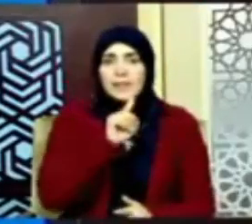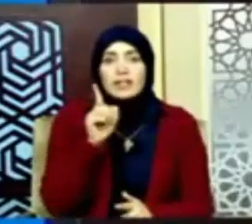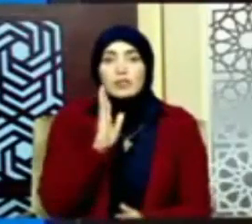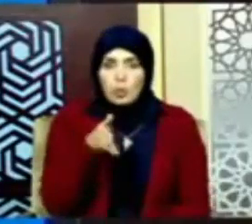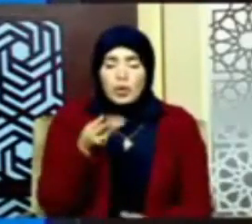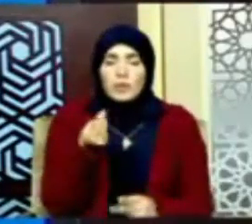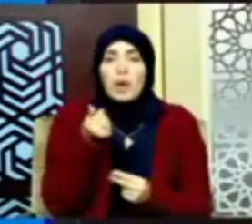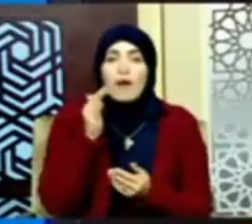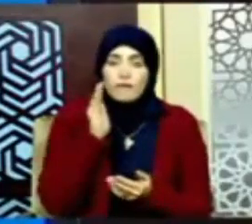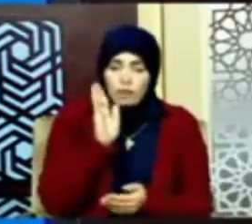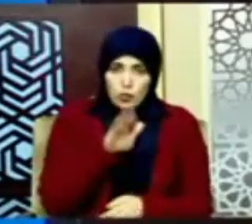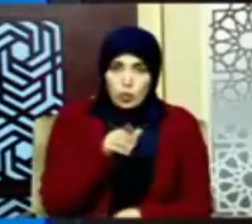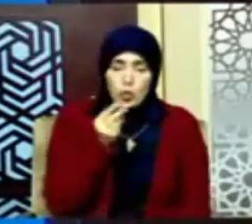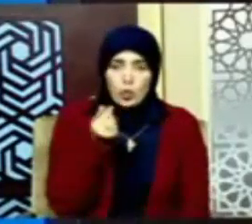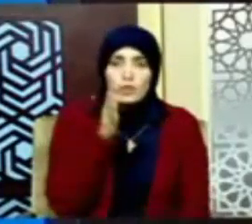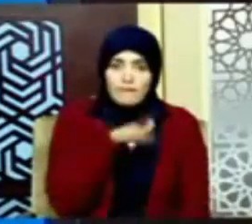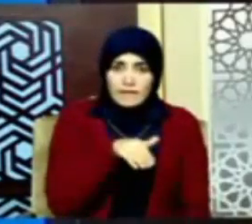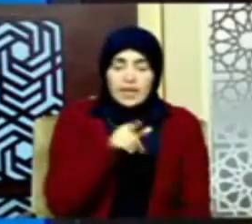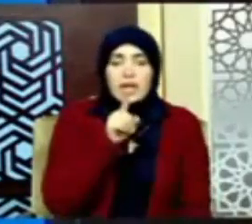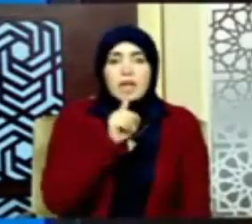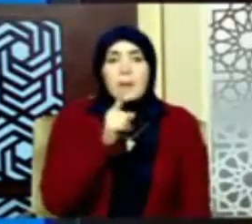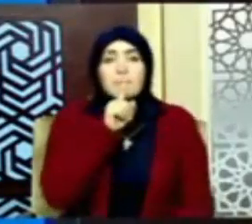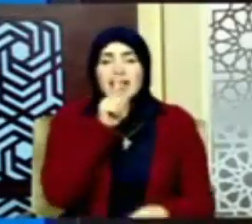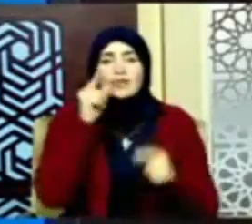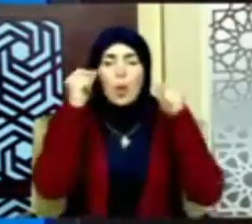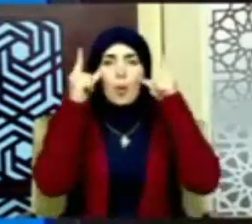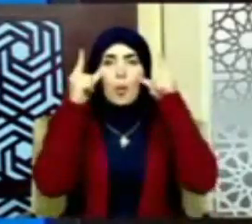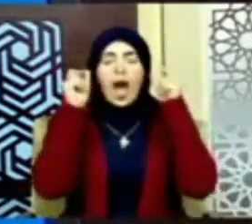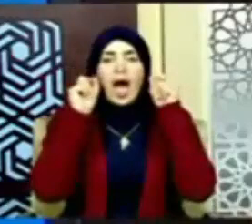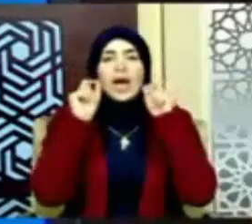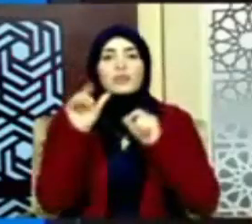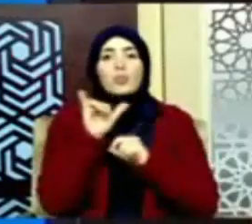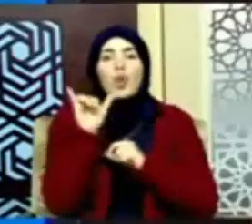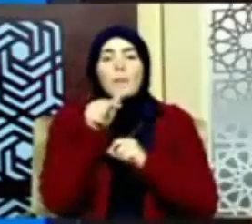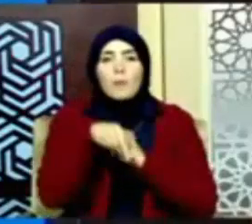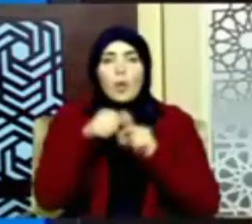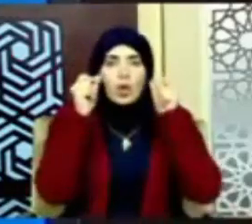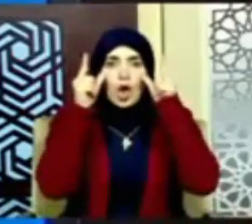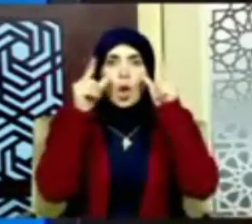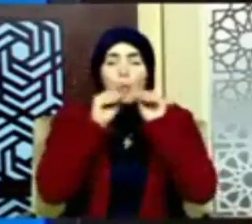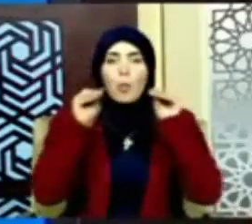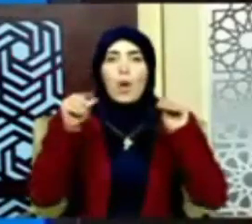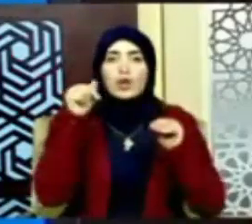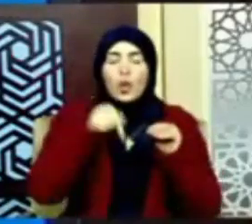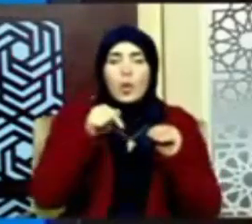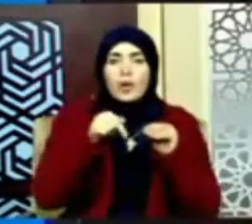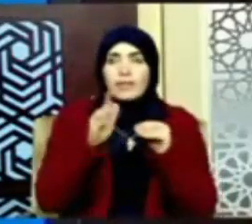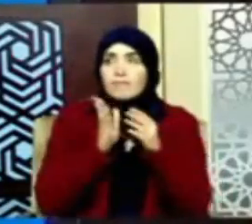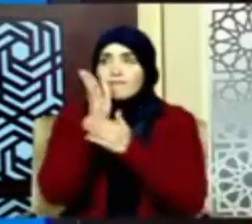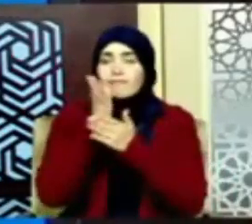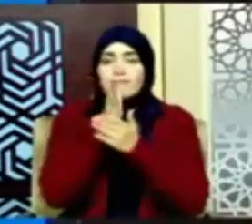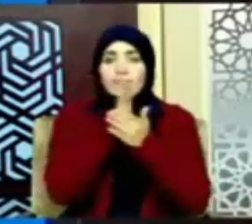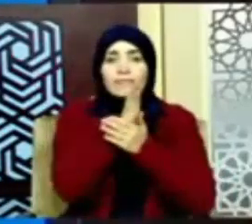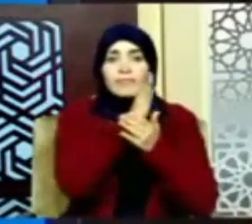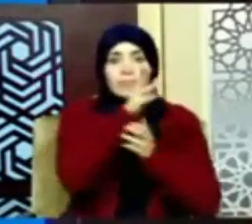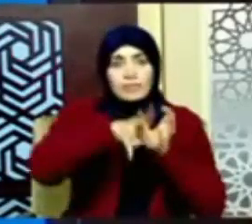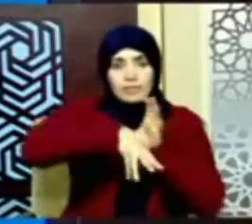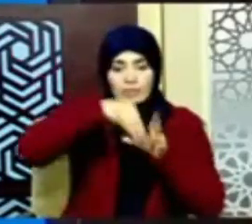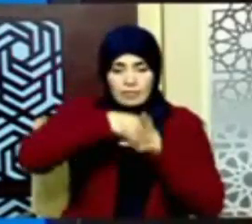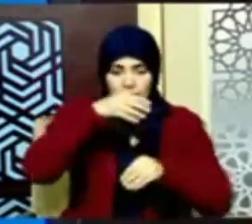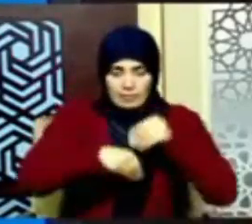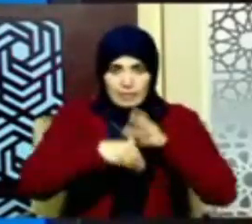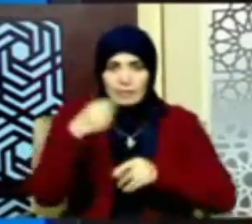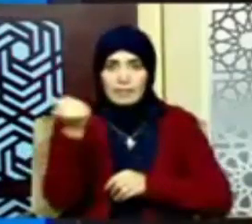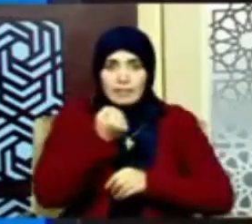وبشرية. الأمة الواعية الناضجة هي التي تغزو العالم بمنتجاتها